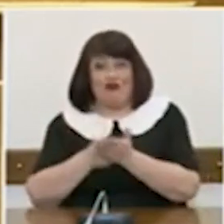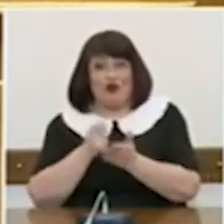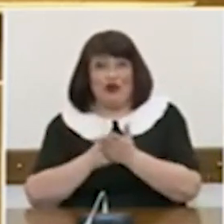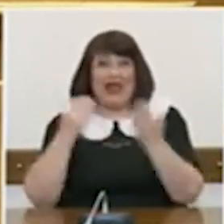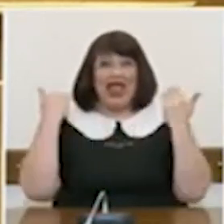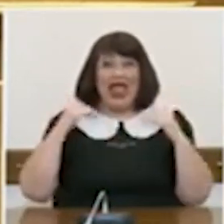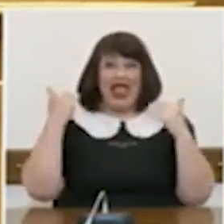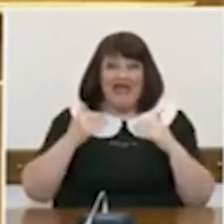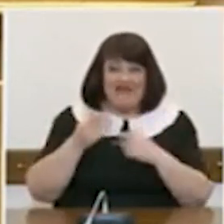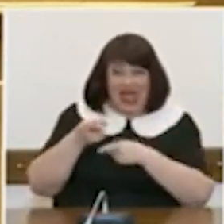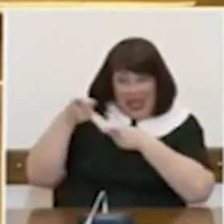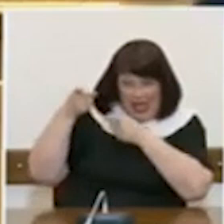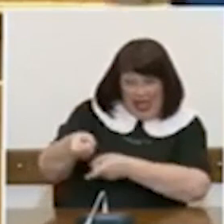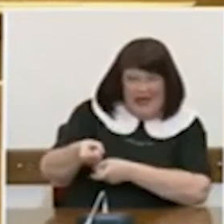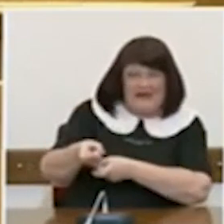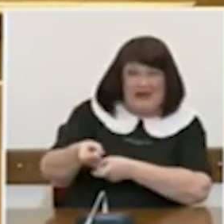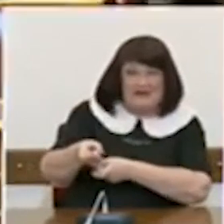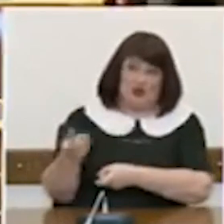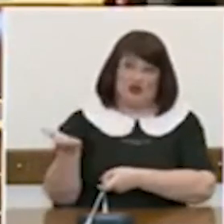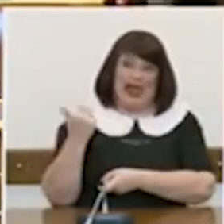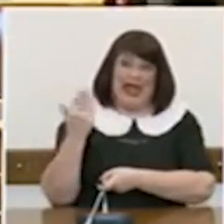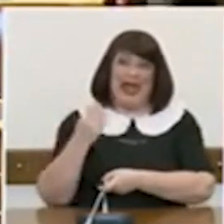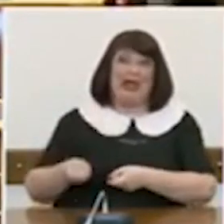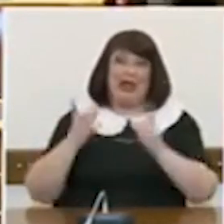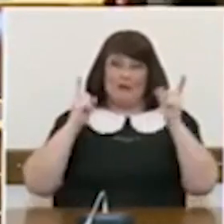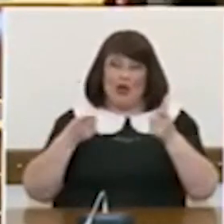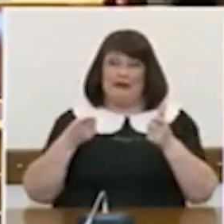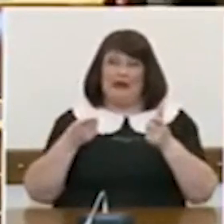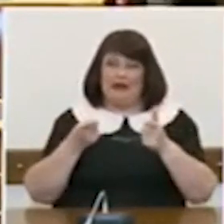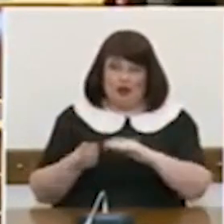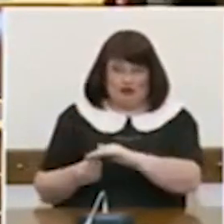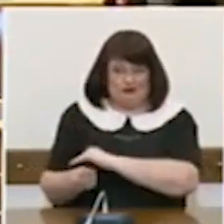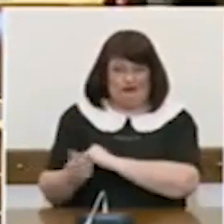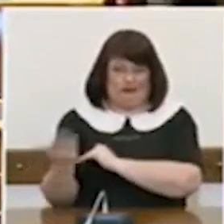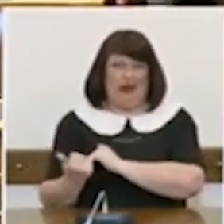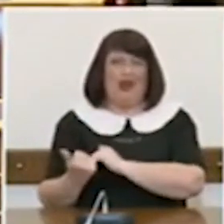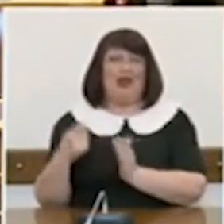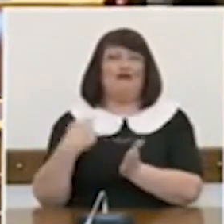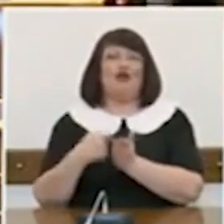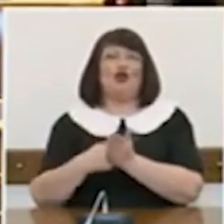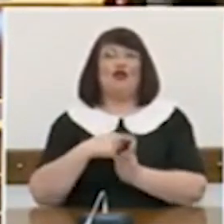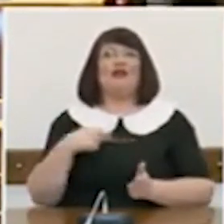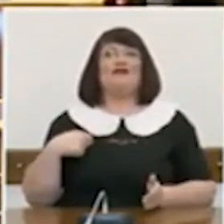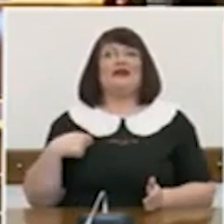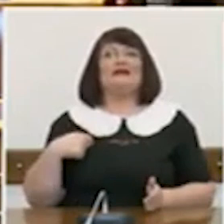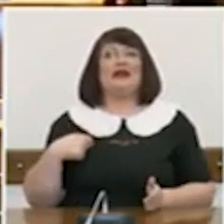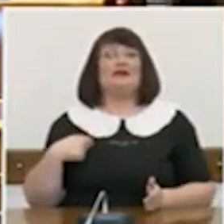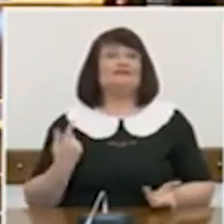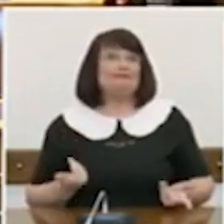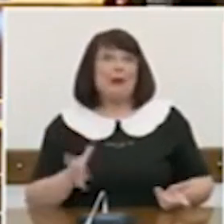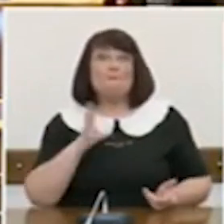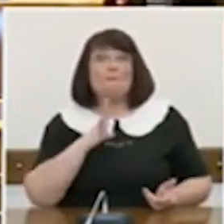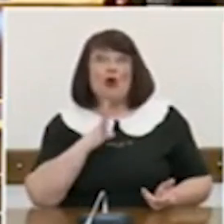εκβιάζει ο εφοριακός, ο οποίος είναι κομματικός σας τέλεχος. Η εφοριακός η διευθύντρια. Και αν δεν υπήρχαν οι πολίτες, κύριε